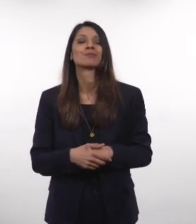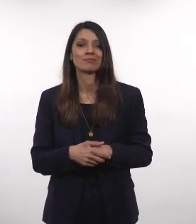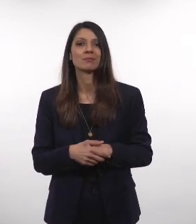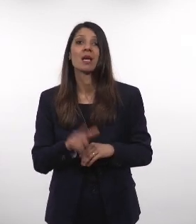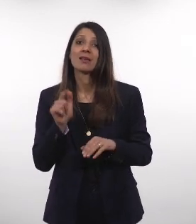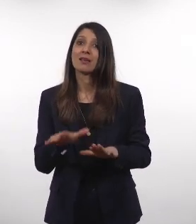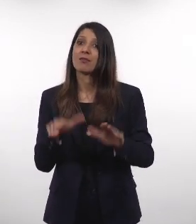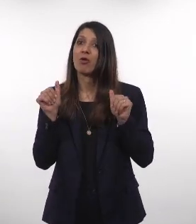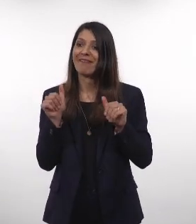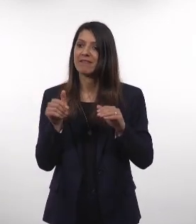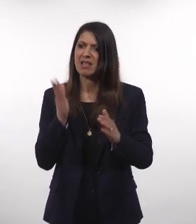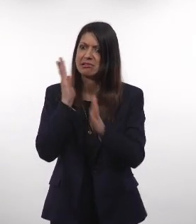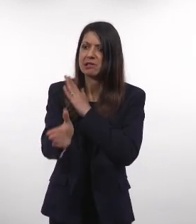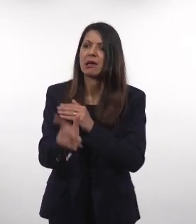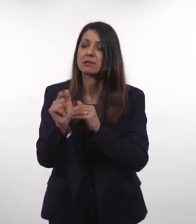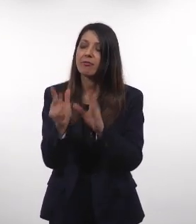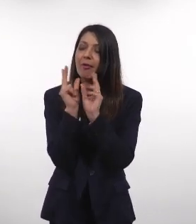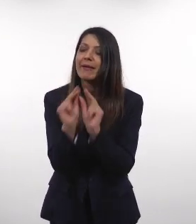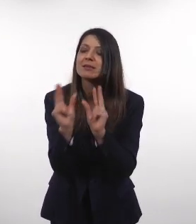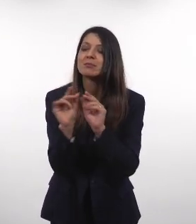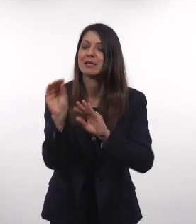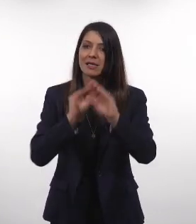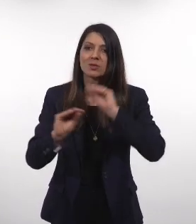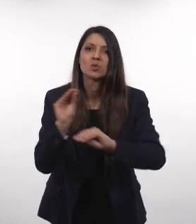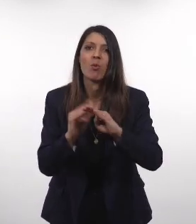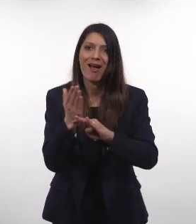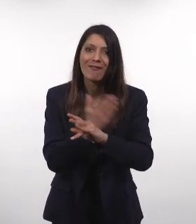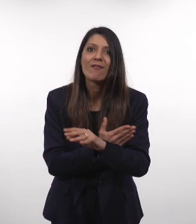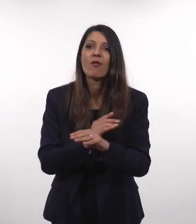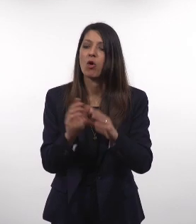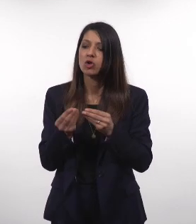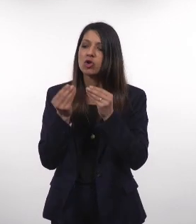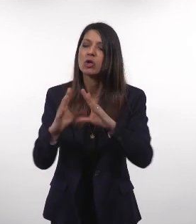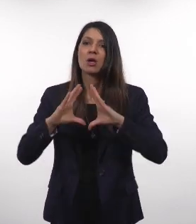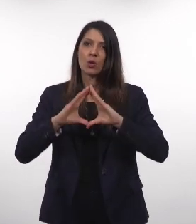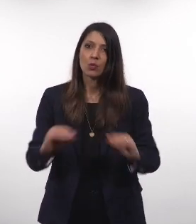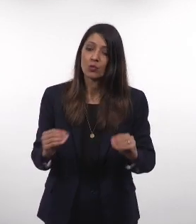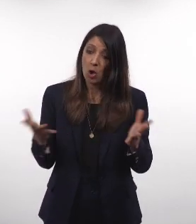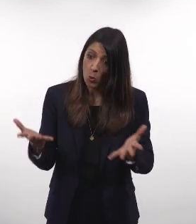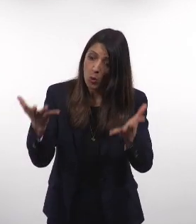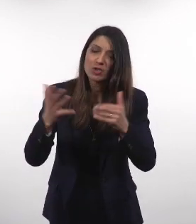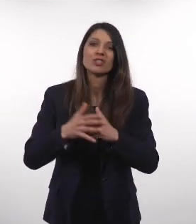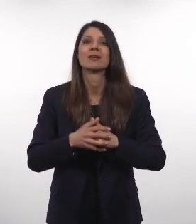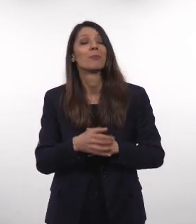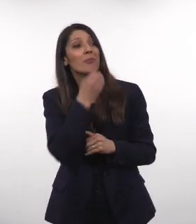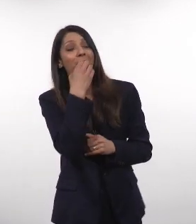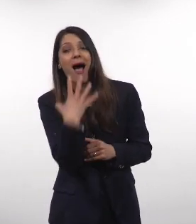éviter d'être intrusif, expliquer le soin, rassurer et encourager le jeune. Très